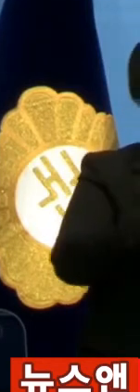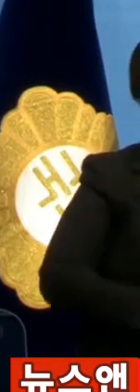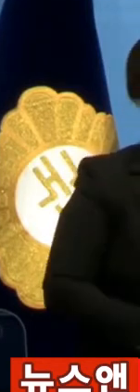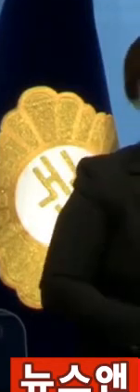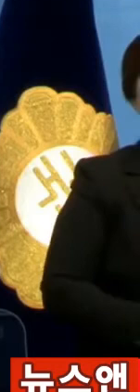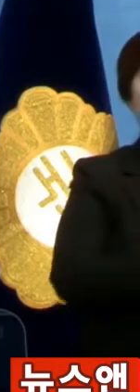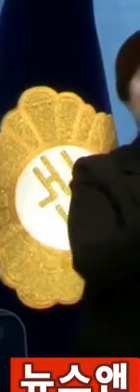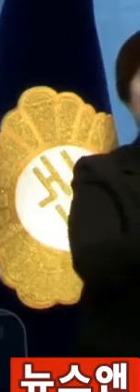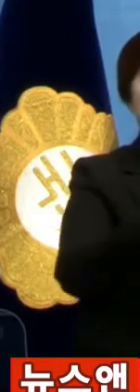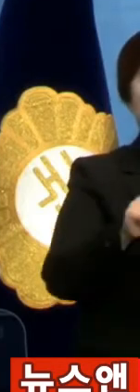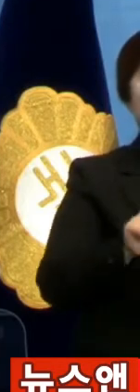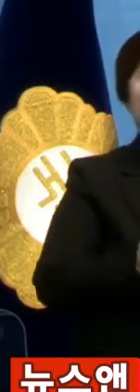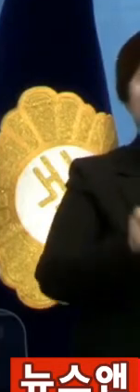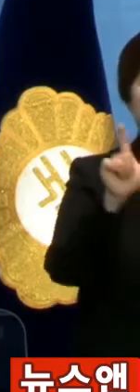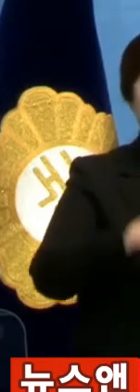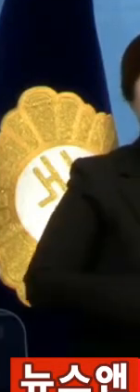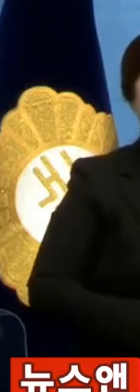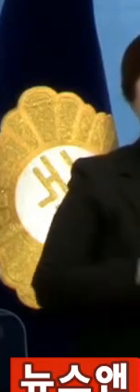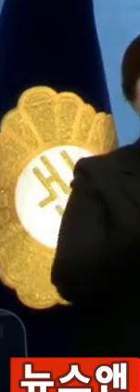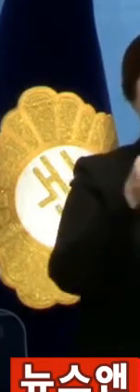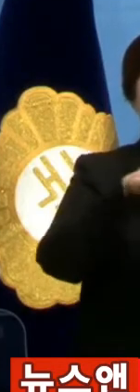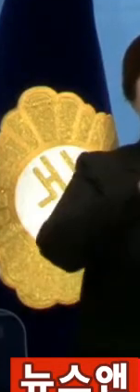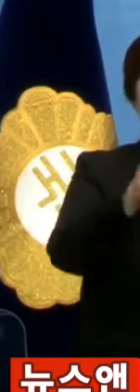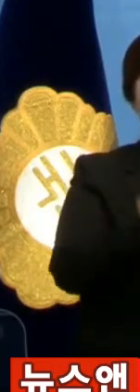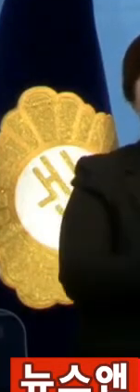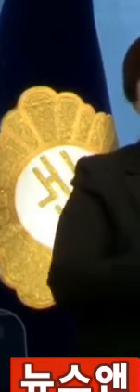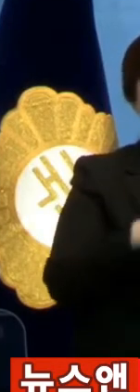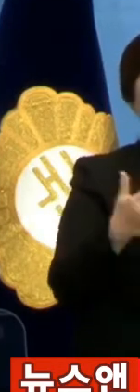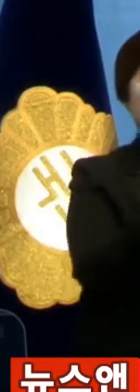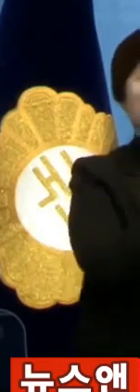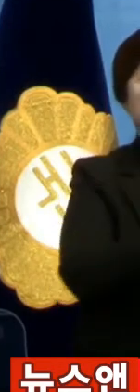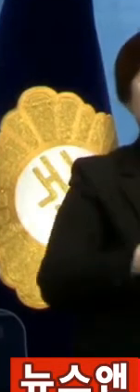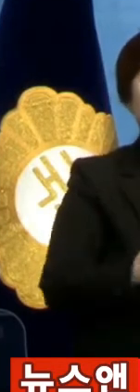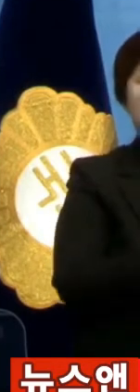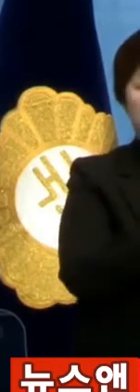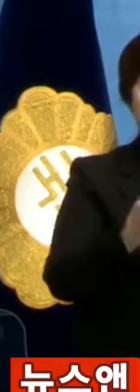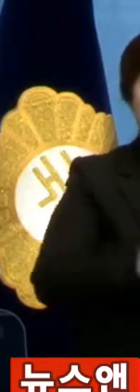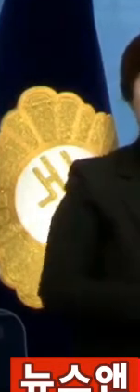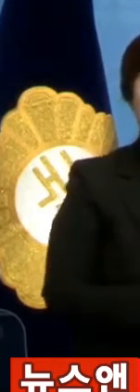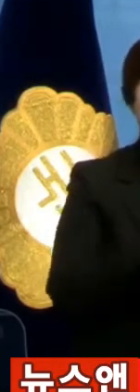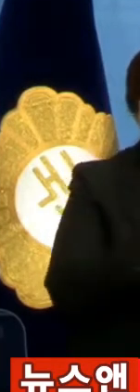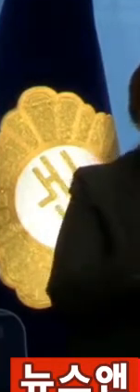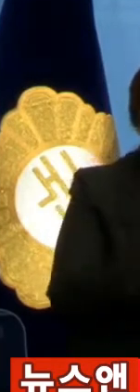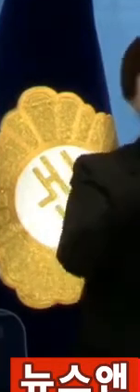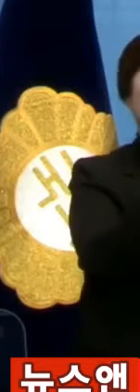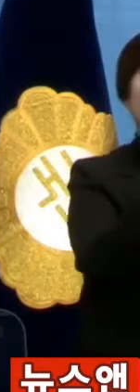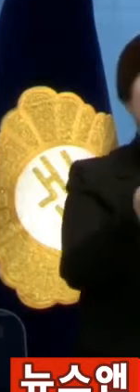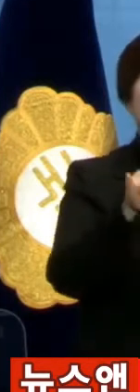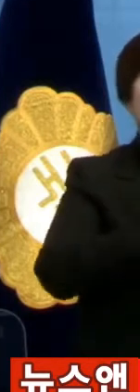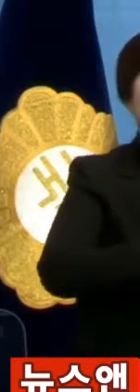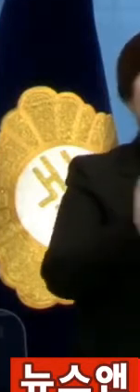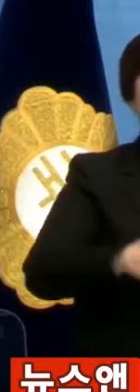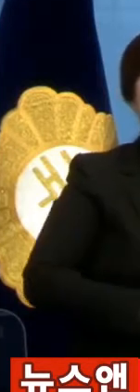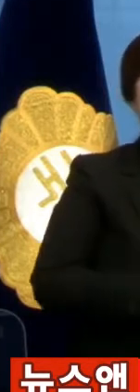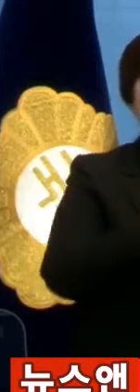2020년 12월 11일 열린민주당 국회의원 일동 고맙습니다. 제가 한마디